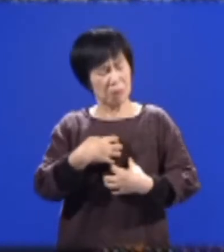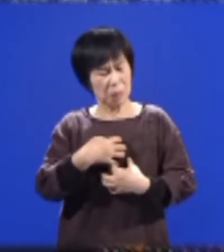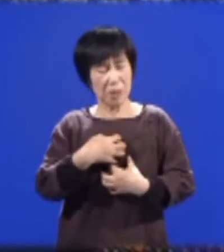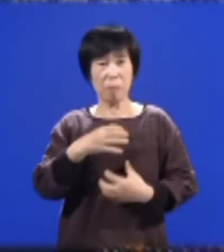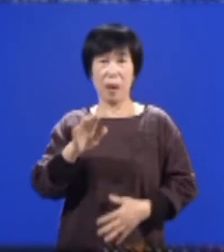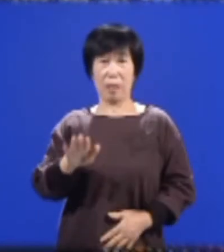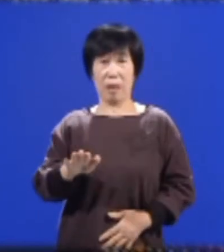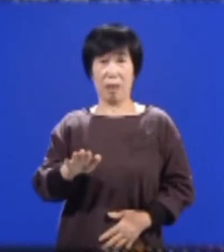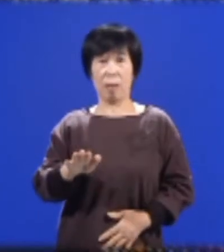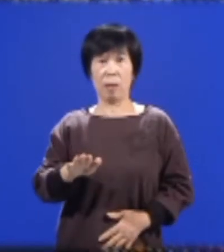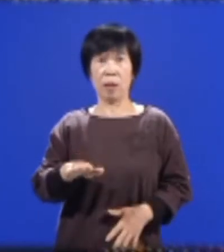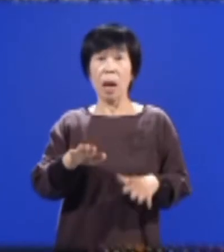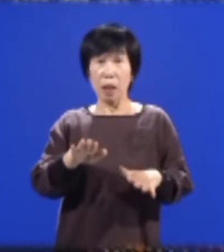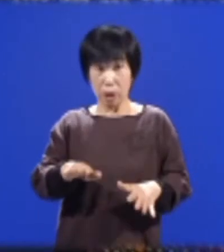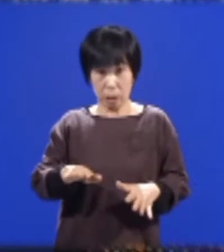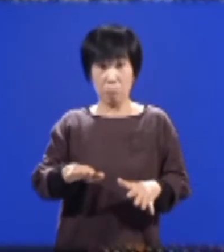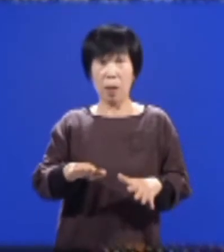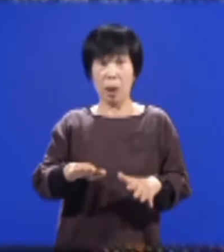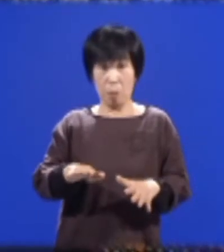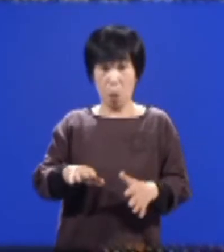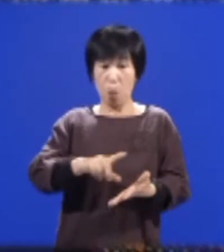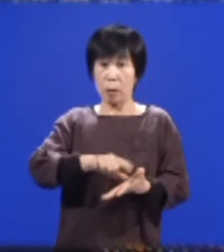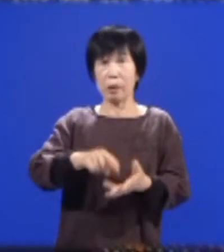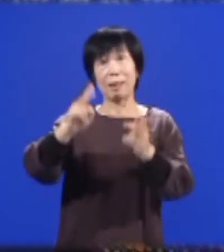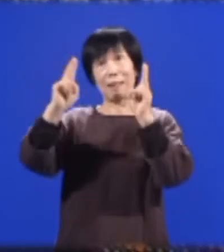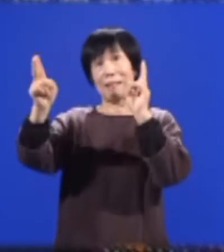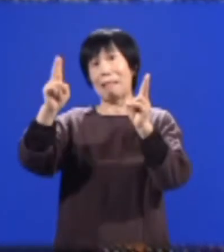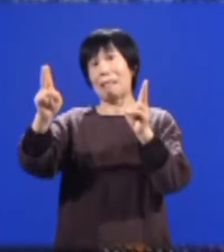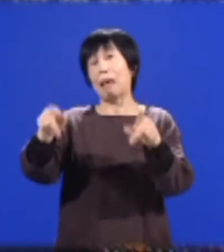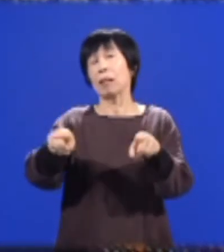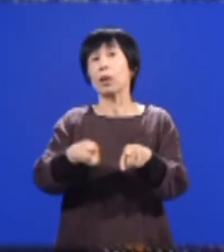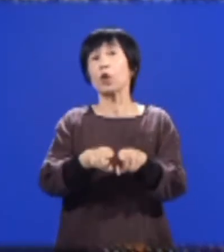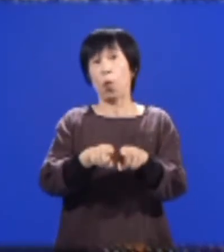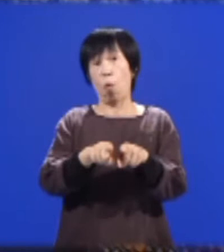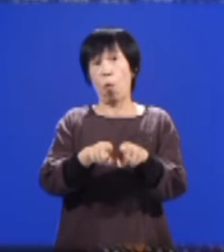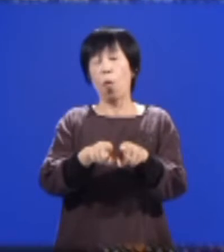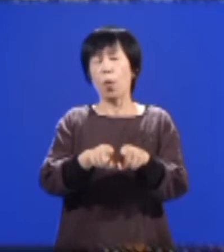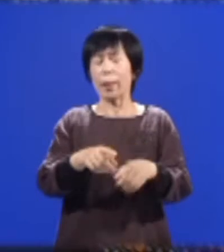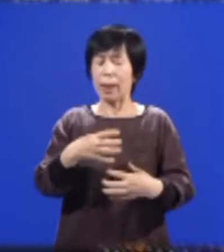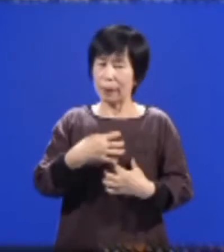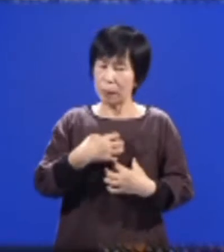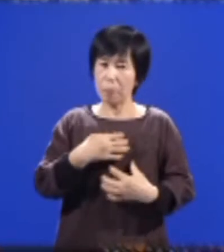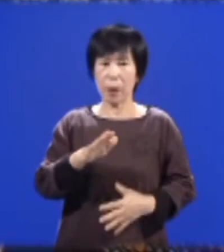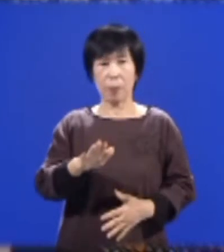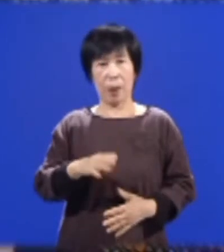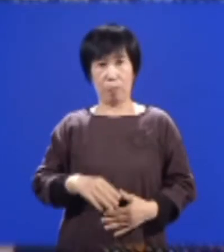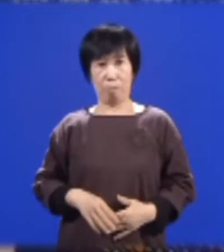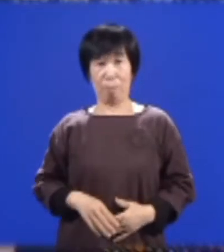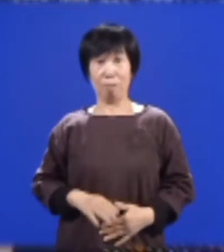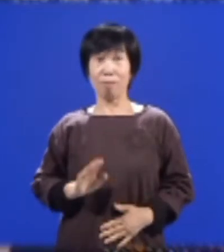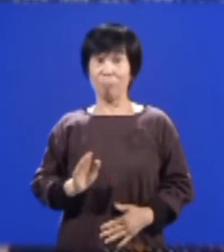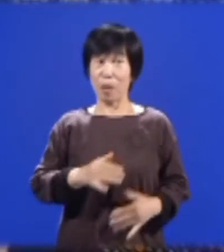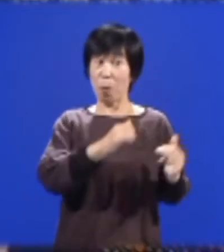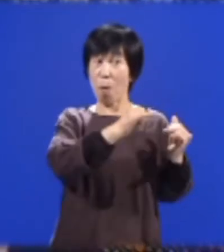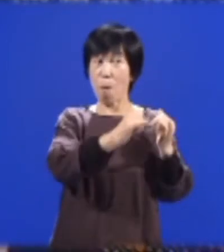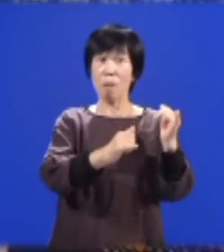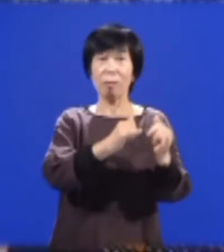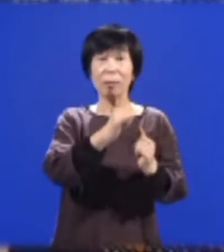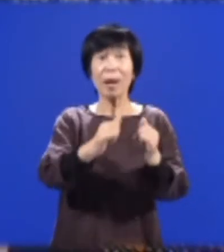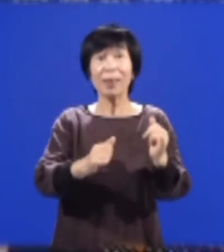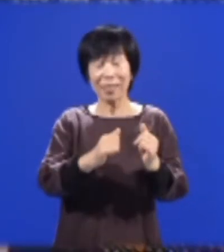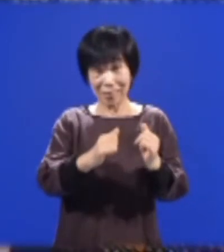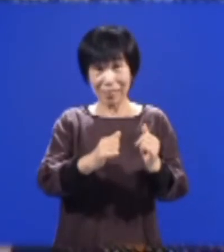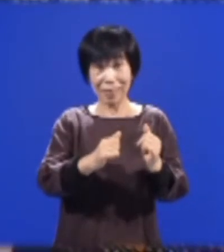と。で今は企業さんとですね隣り合わせにあるということで、大変なんですが、その中にね結構歴史的なもの